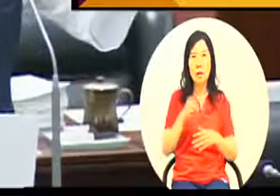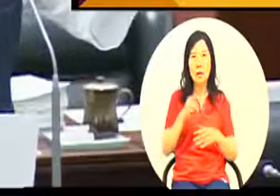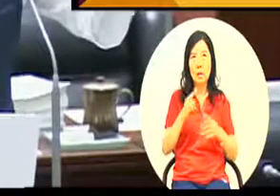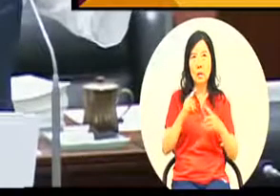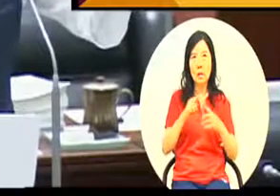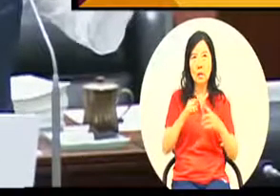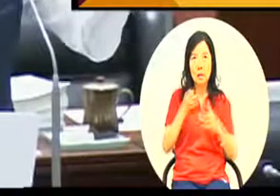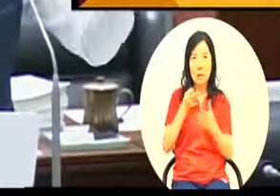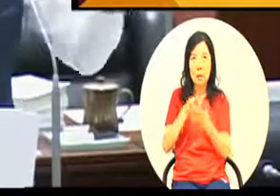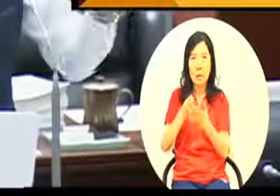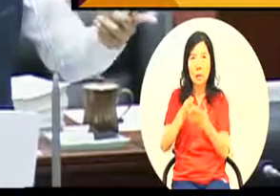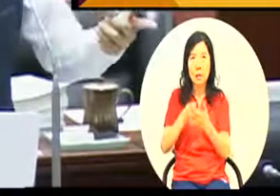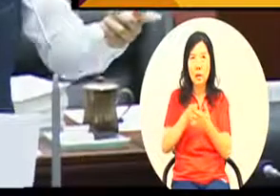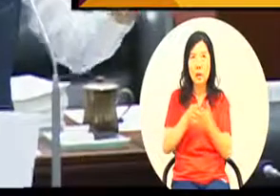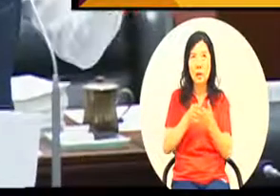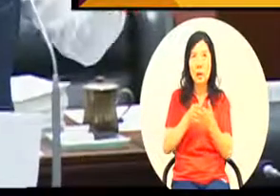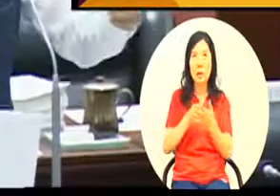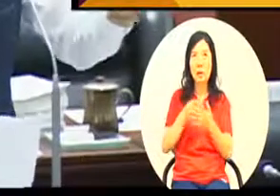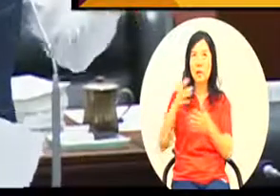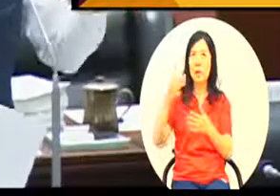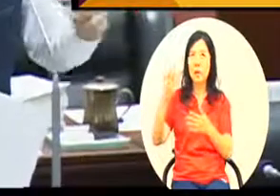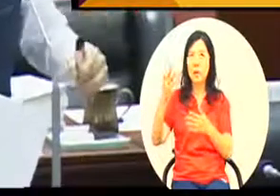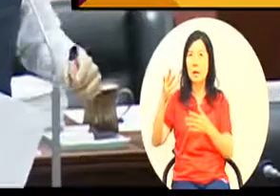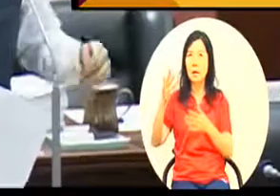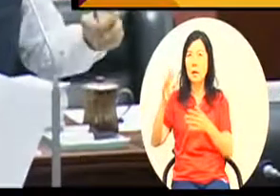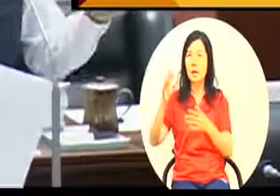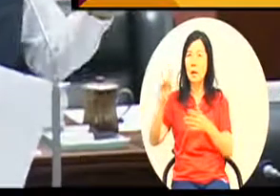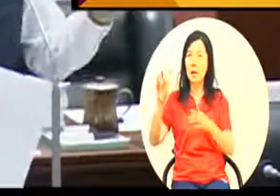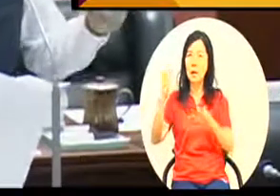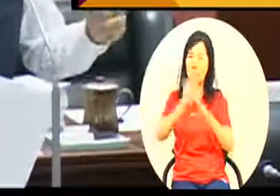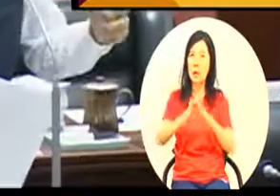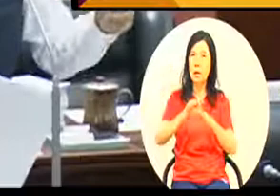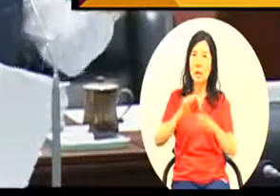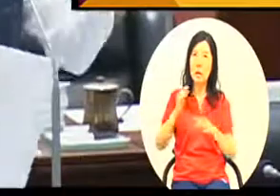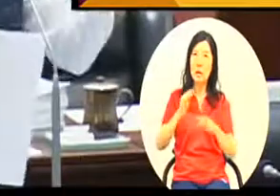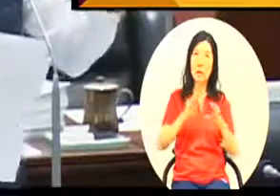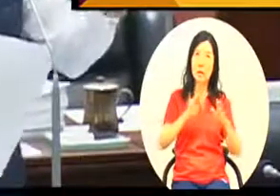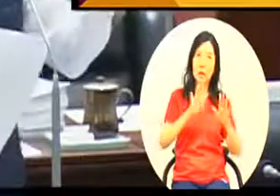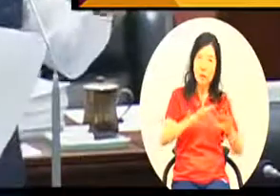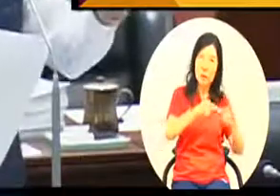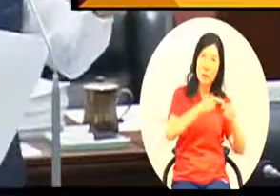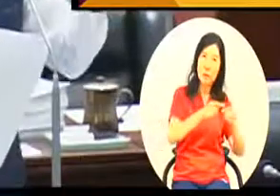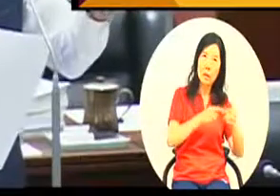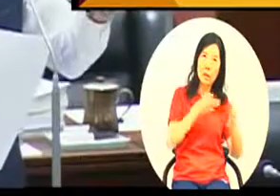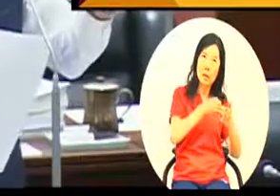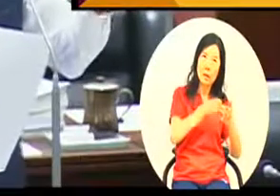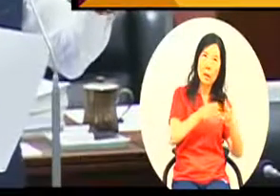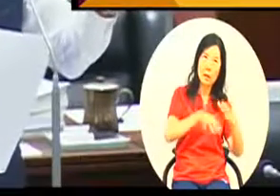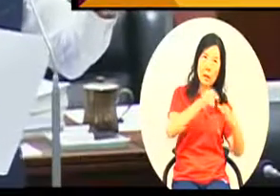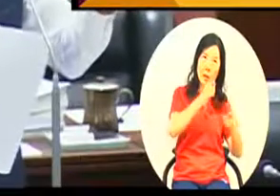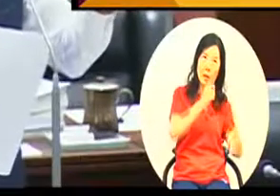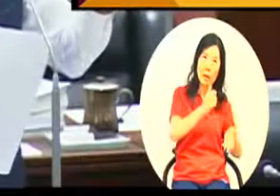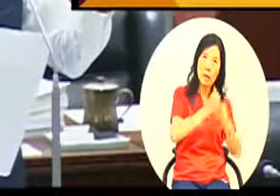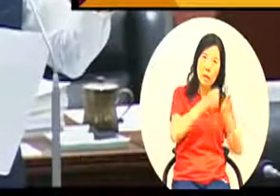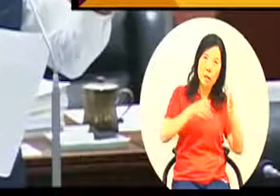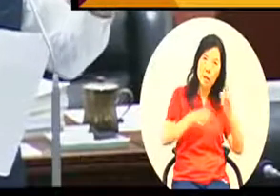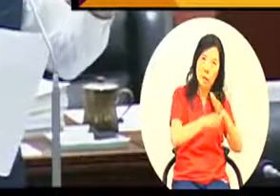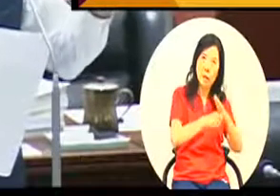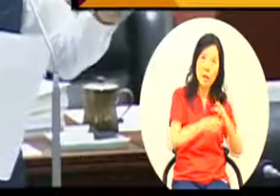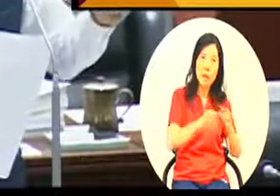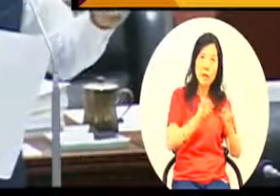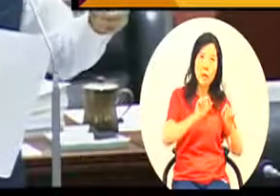名人数8到10倍。好，我们看今年106学年度报名抽签报到也是在不同的